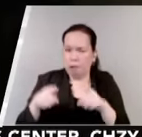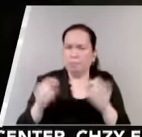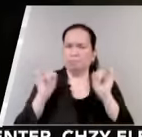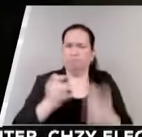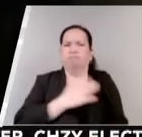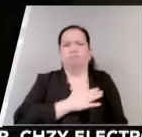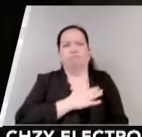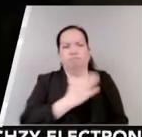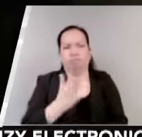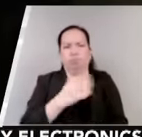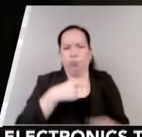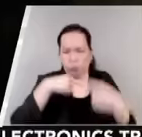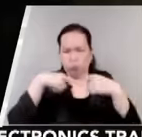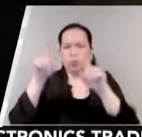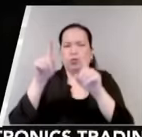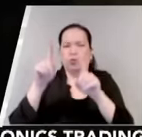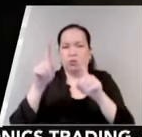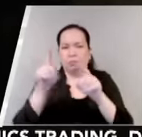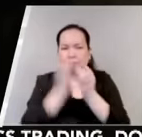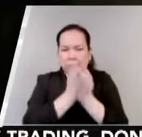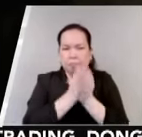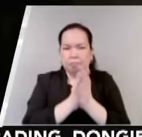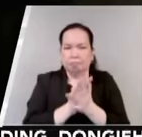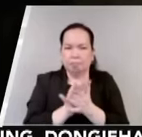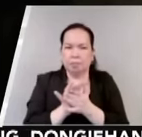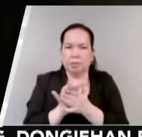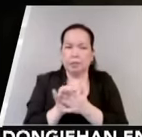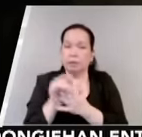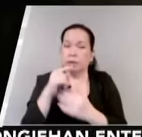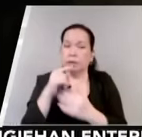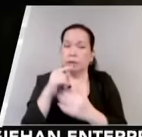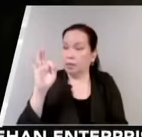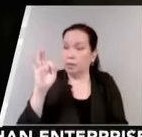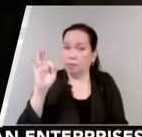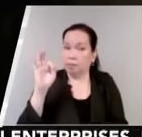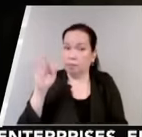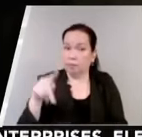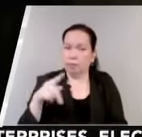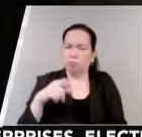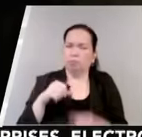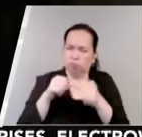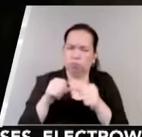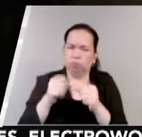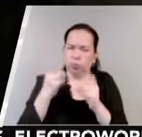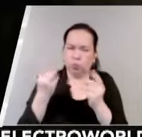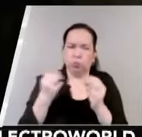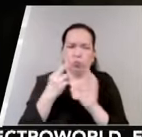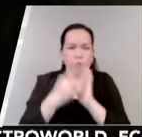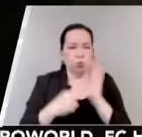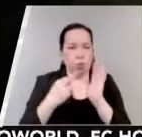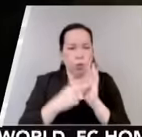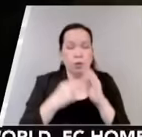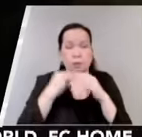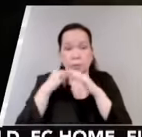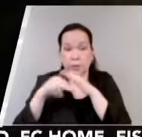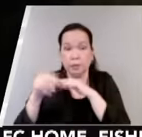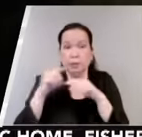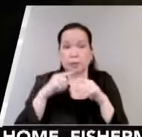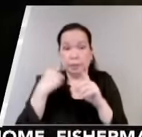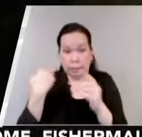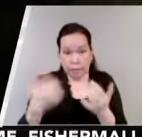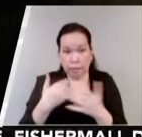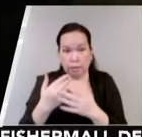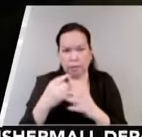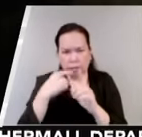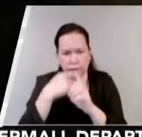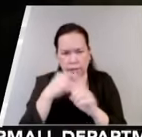ma-deploy muli. Hindi naman daw patitinag ang AFP na tuparin ang kanilang misyon. Samantala, patuloy daw ang ginagawang assessment doon sa UM4 para